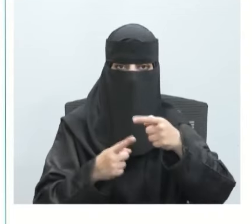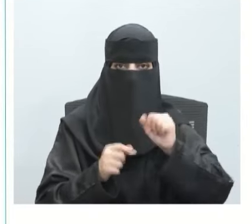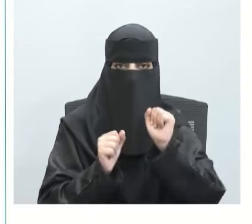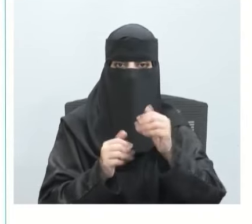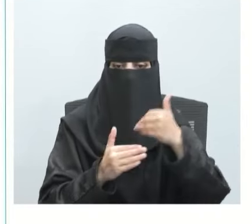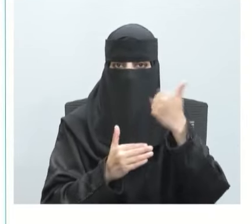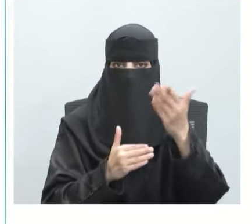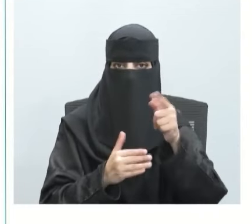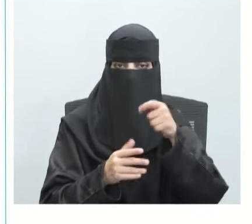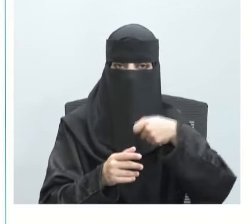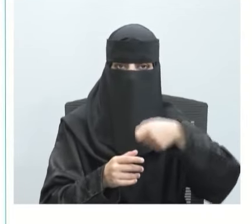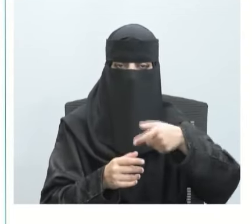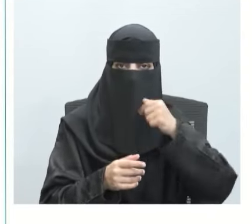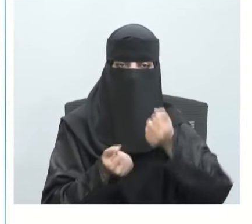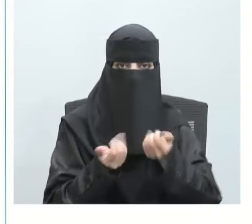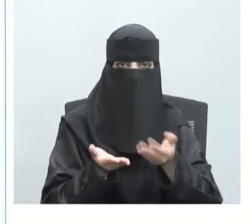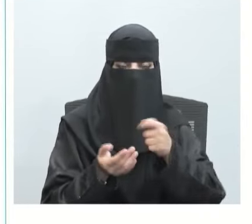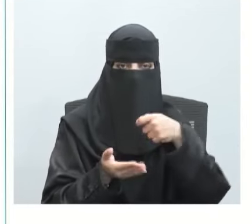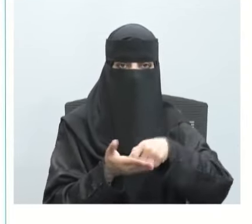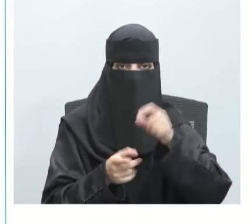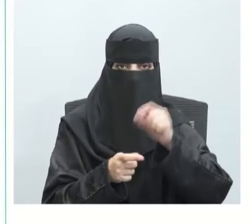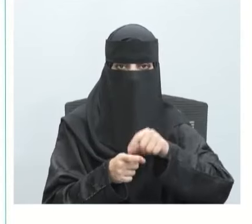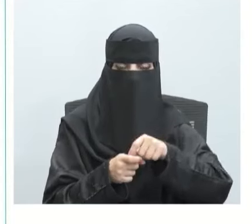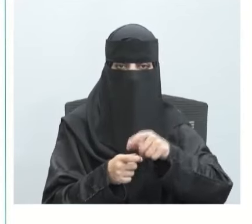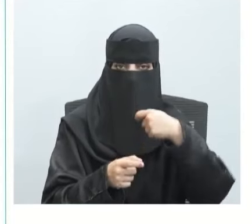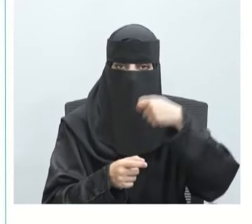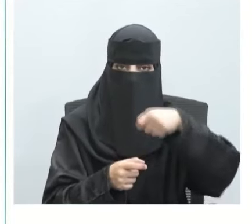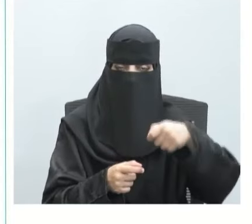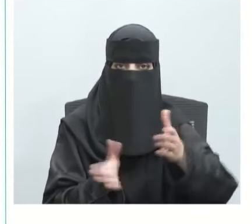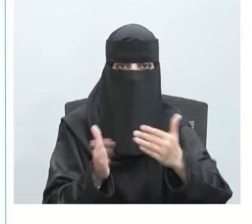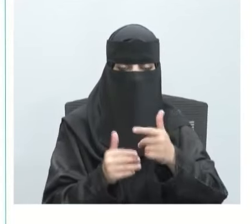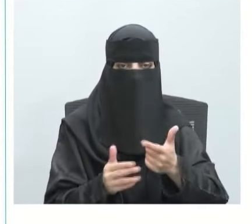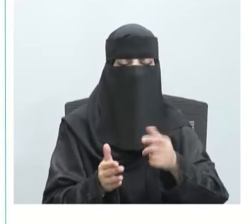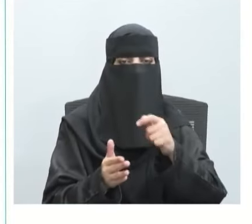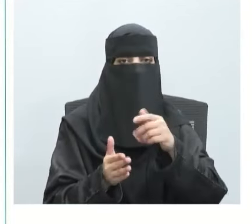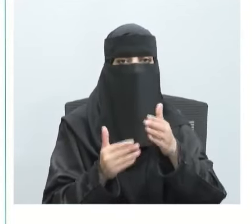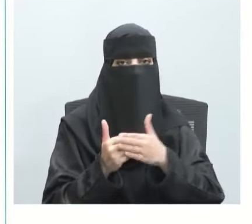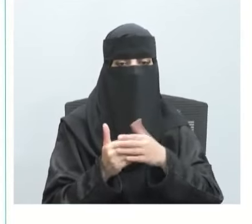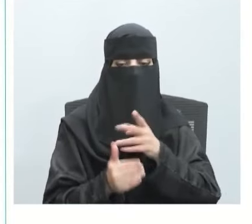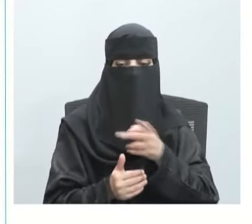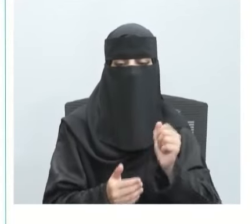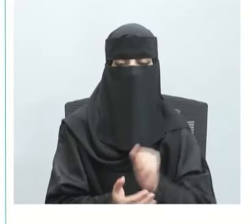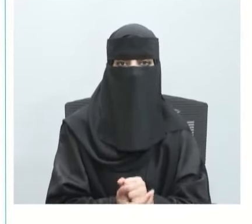الخارجه وهو ما تنفقه او تصرفه في شراء المنتجات او السلع